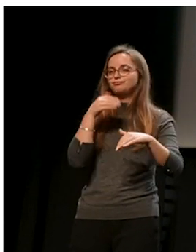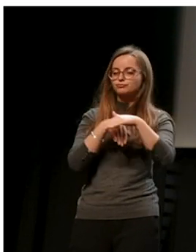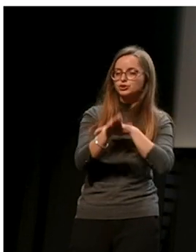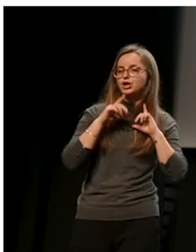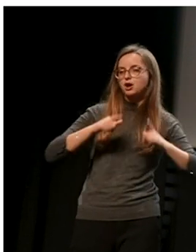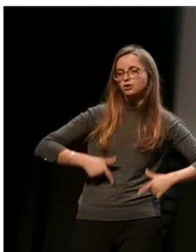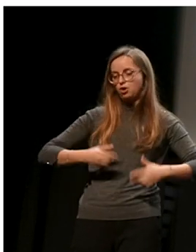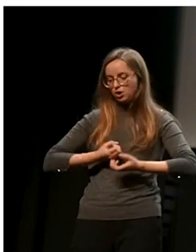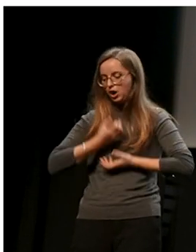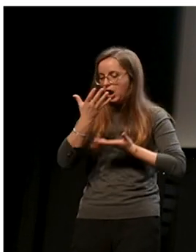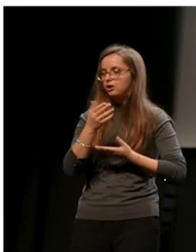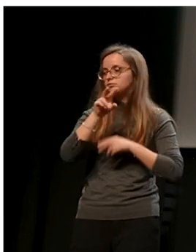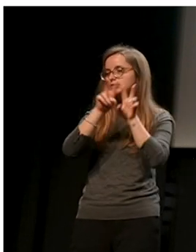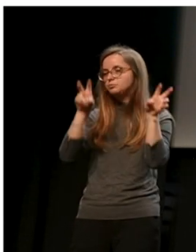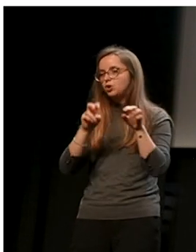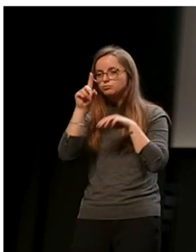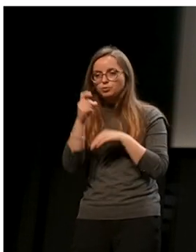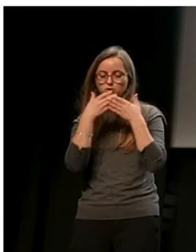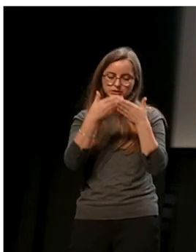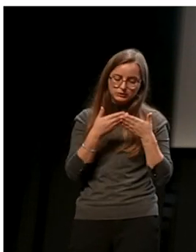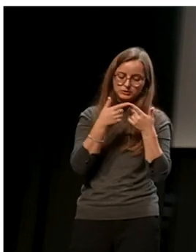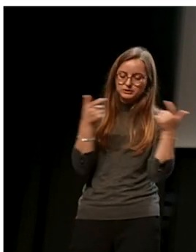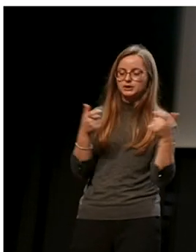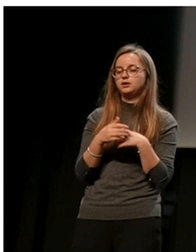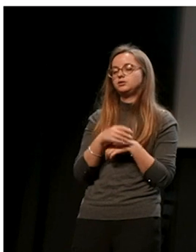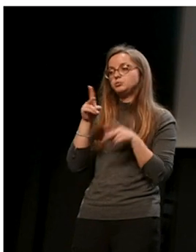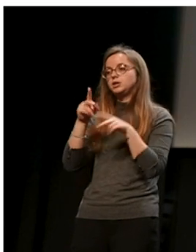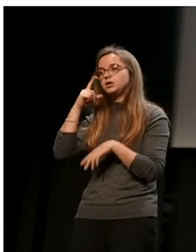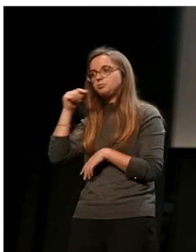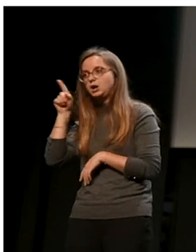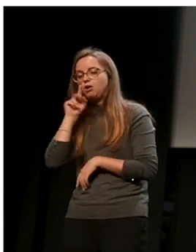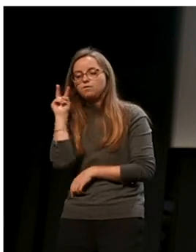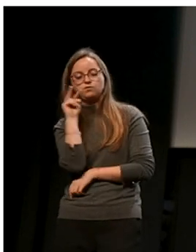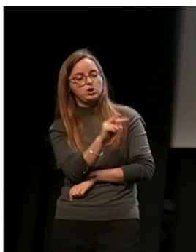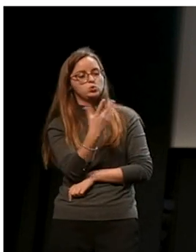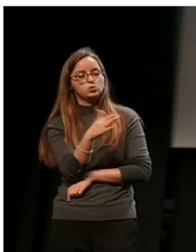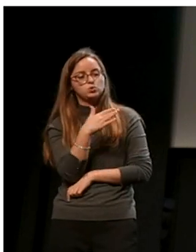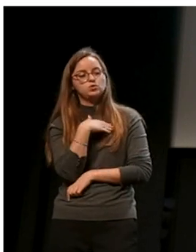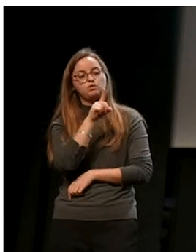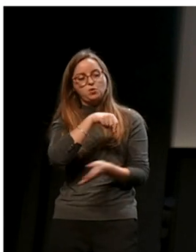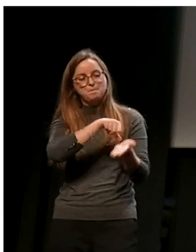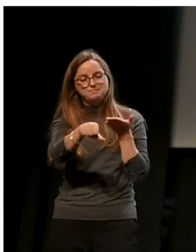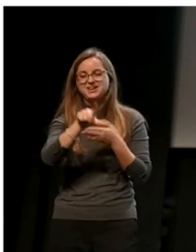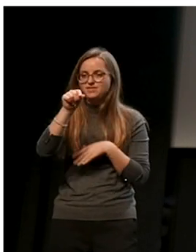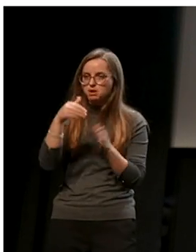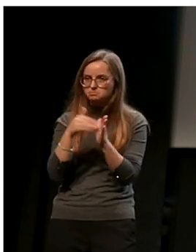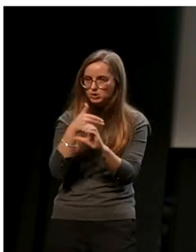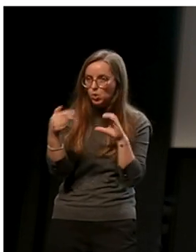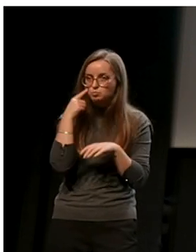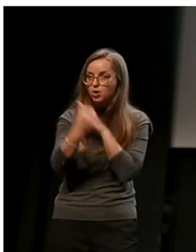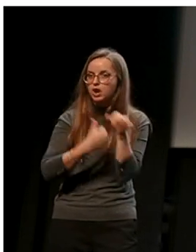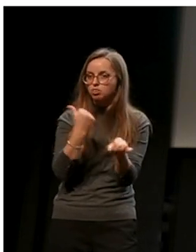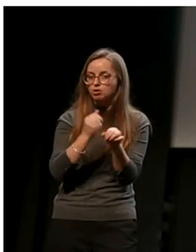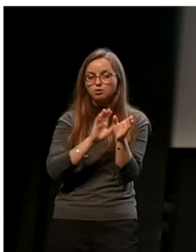d'art, y a les parents à un moment qui vont dire ton école elle coûte 24 000 balles par an, c'est un peu chaud, est-ce que t'es sûr que ça fait un